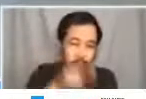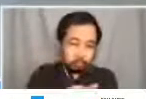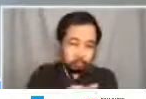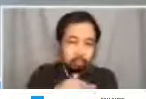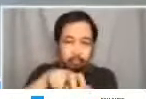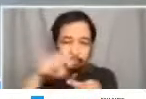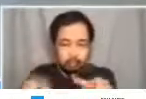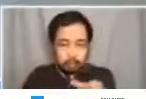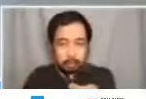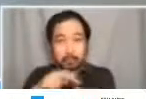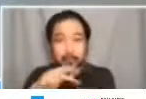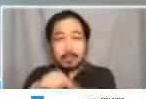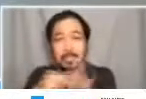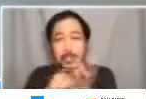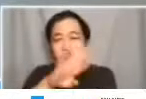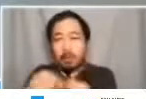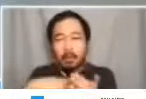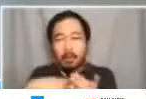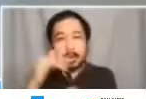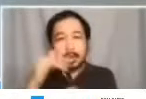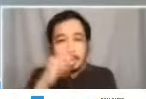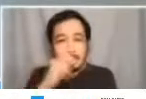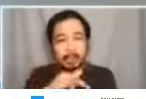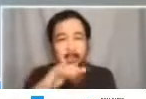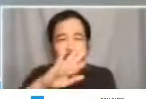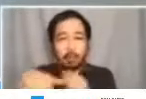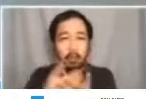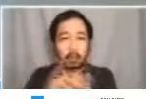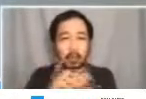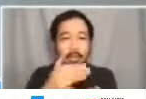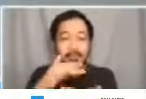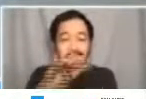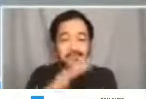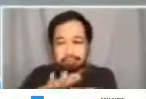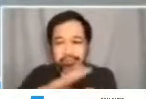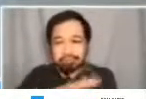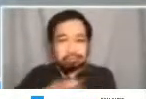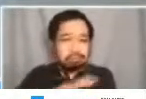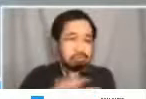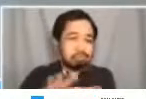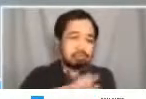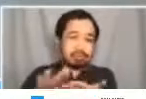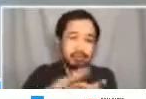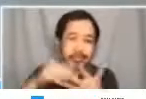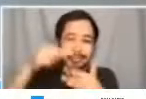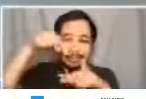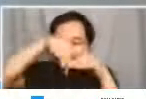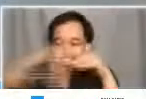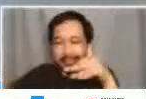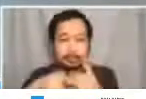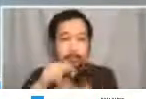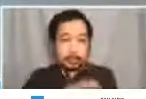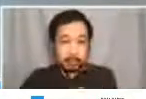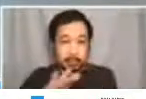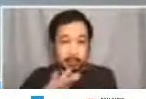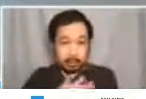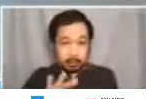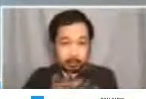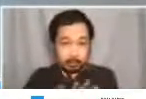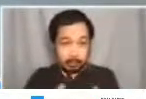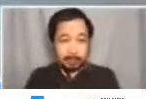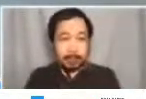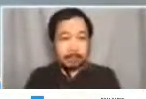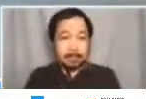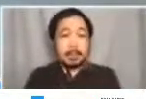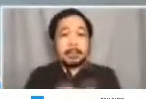tayong snacks and refreshments or drinks on board the flights para nga po hindi tanggalin yung face